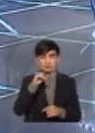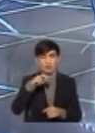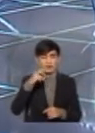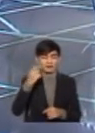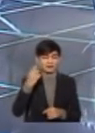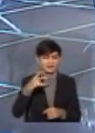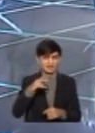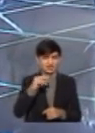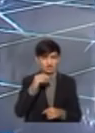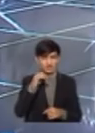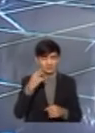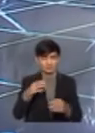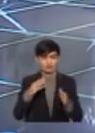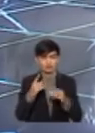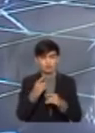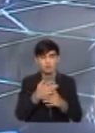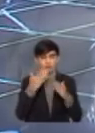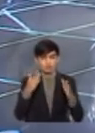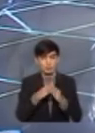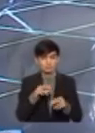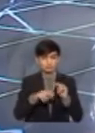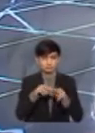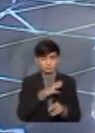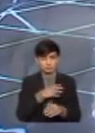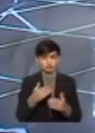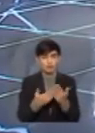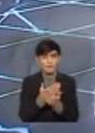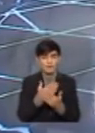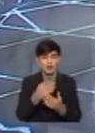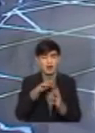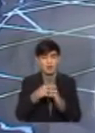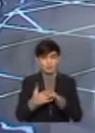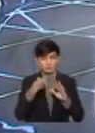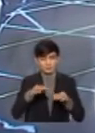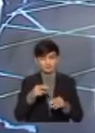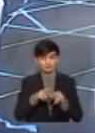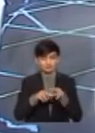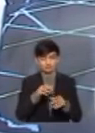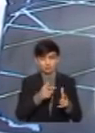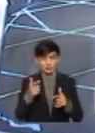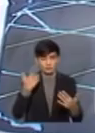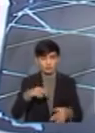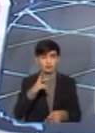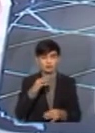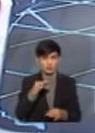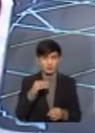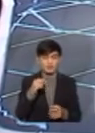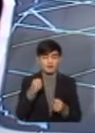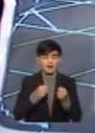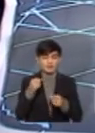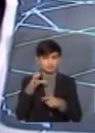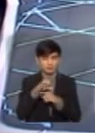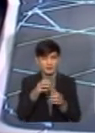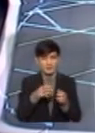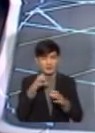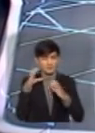ауданда жүздеген үй салып, жаңадан бір ауылды тұрғызып тастаған. Алайда мұнда инфрақұрылым тартылмаған, қоғамдық көлік қатынамайды,